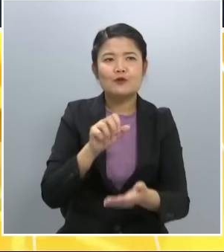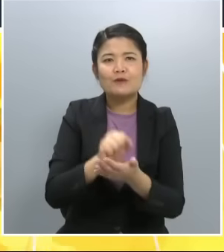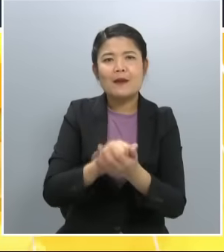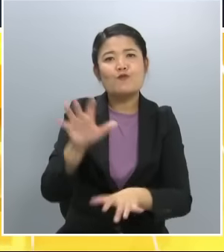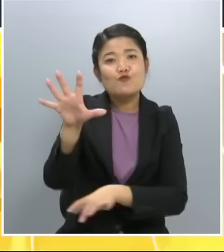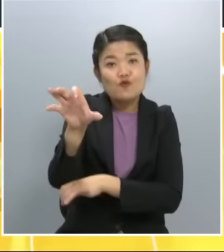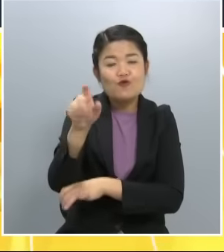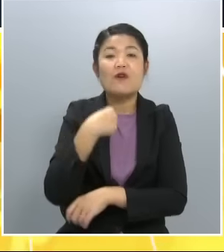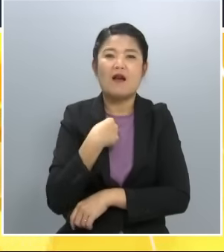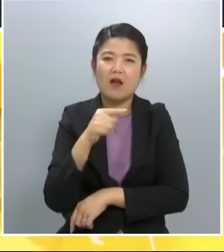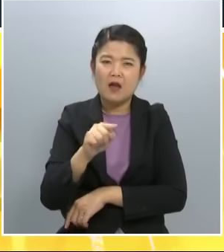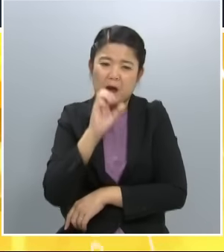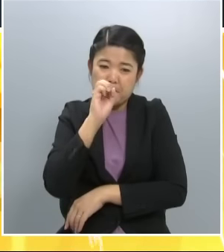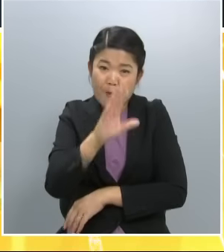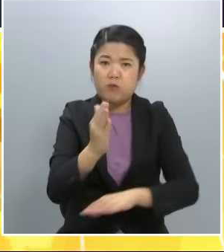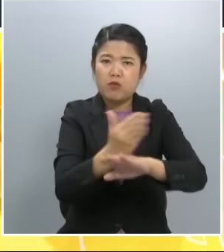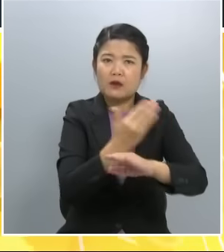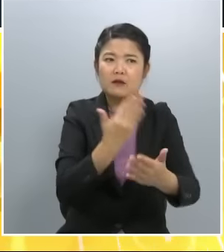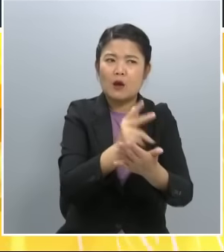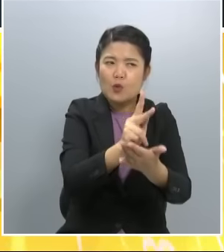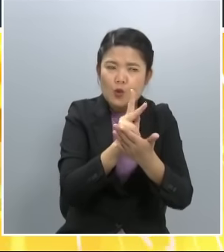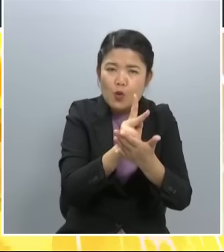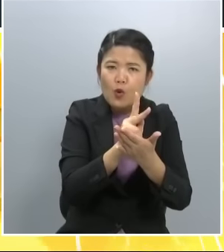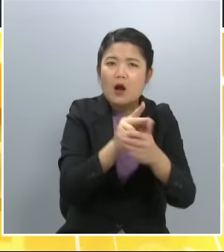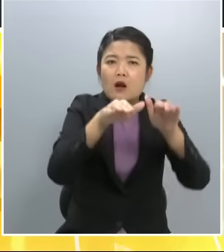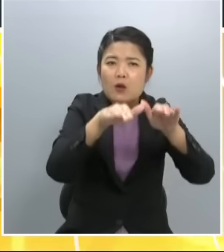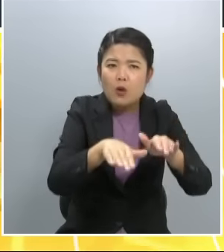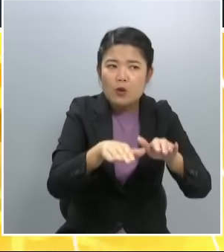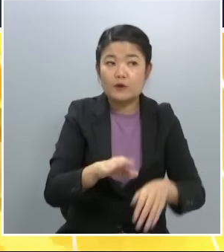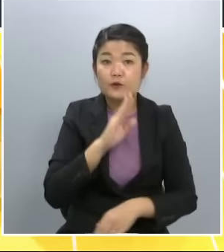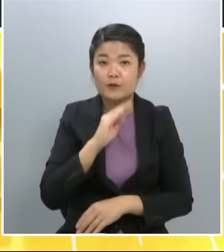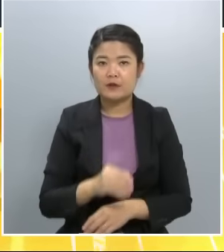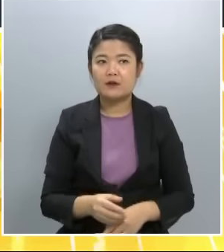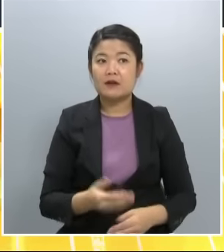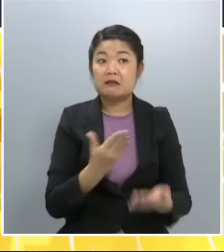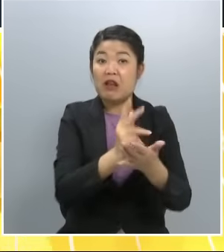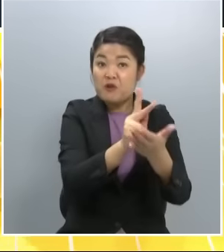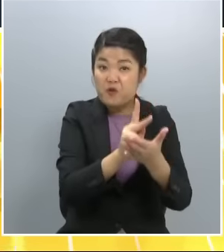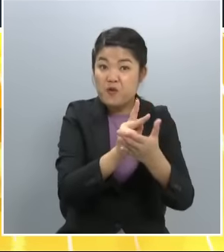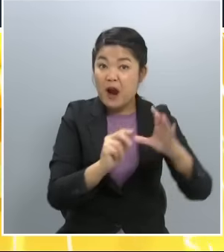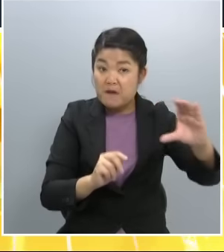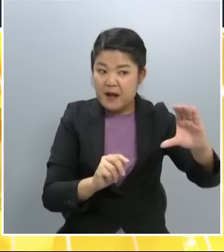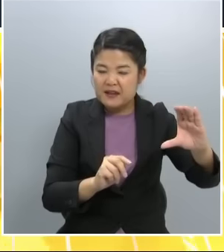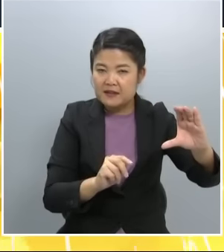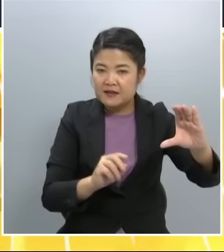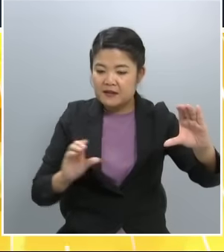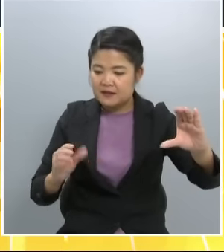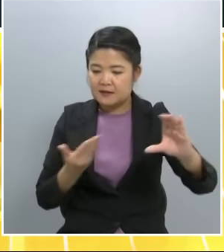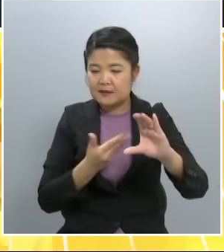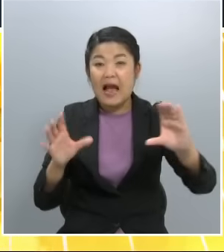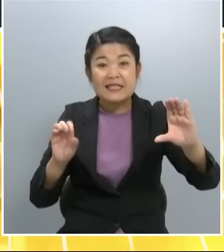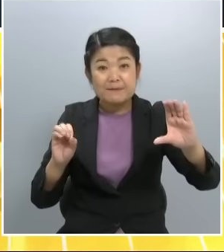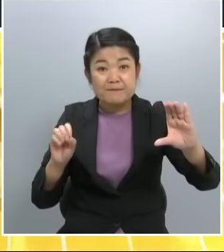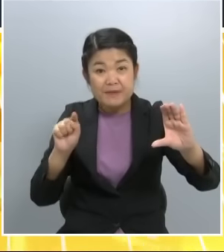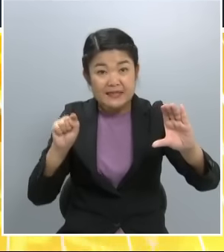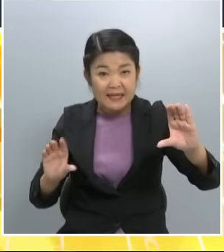ดหนี้ซื้อหนี้มาหมายถึงให้ราคา 50% เพราะแบงก์ก็อยู่ได้แล้วเพราะตั้งสำรองไว้แล้วแล้วมา